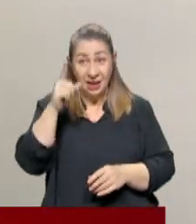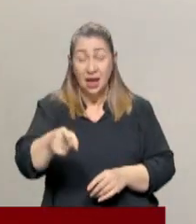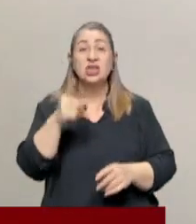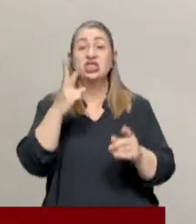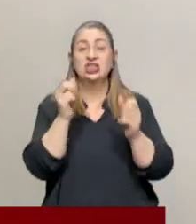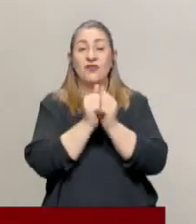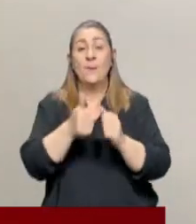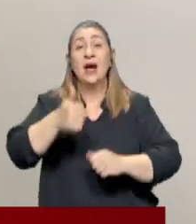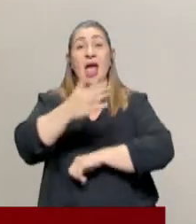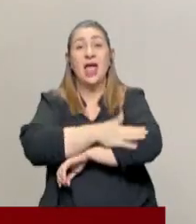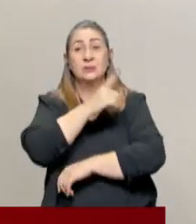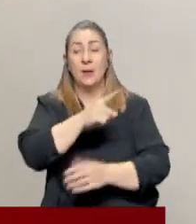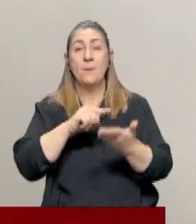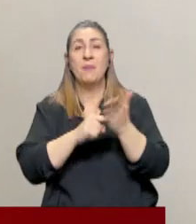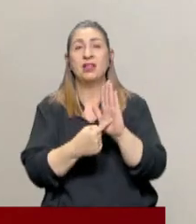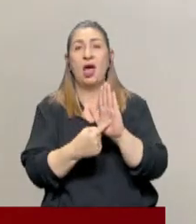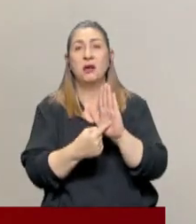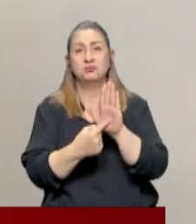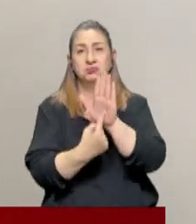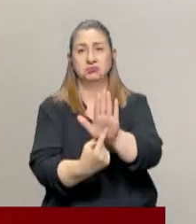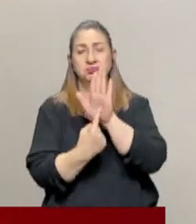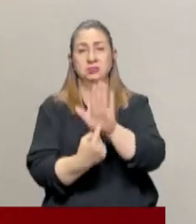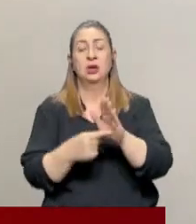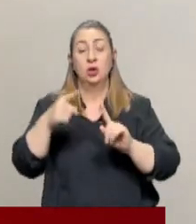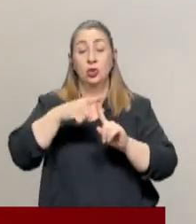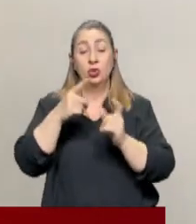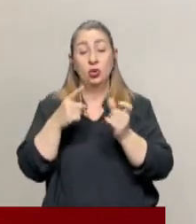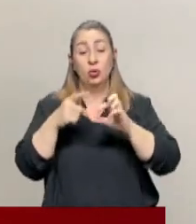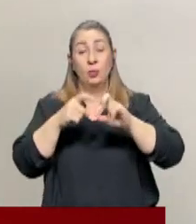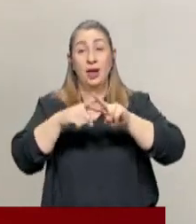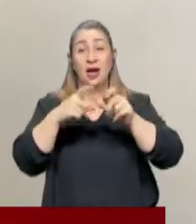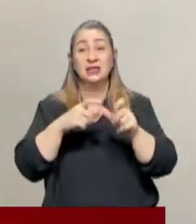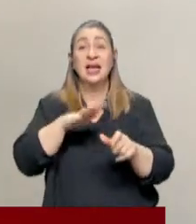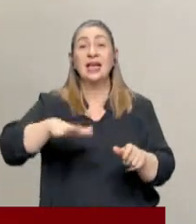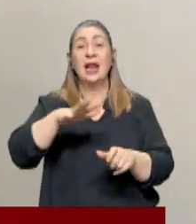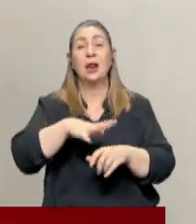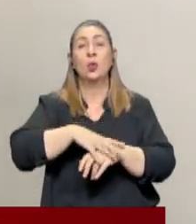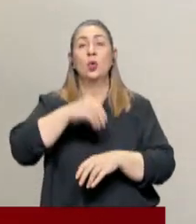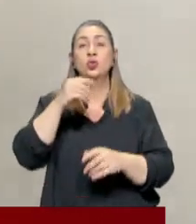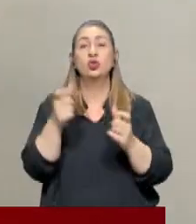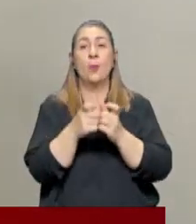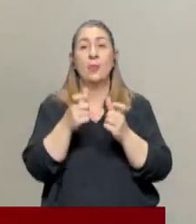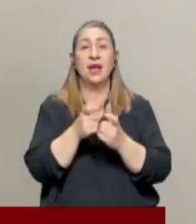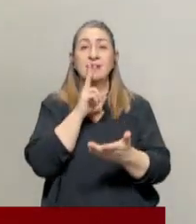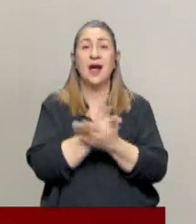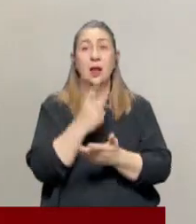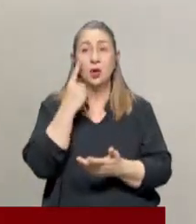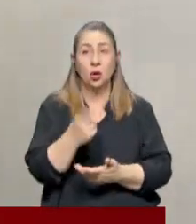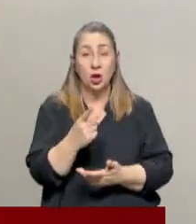maaşlı bakan yardımcısını belgeleriyle gündeme taşıdı. TÜPRAŞ'ın genel kurul toplantı tutanağına